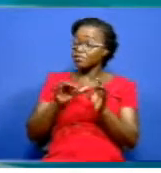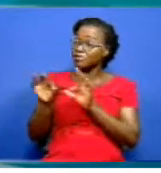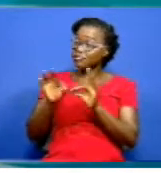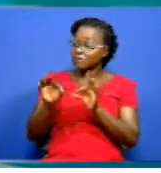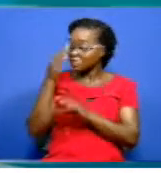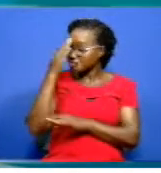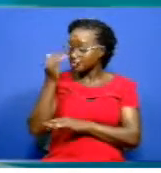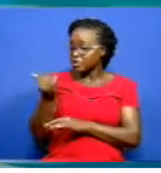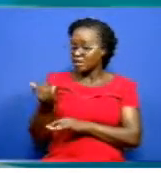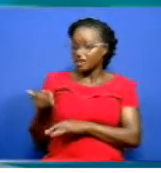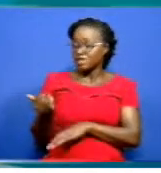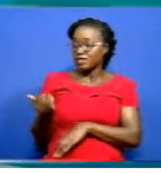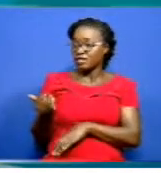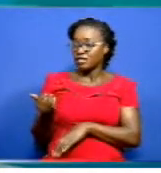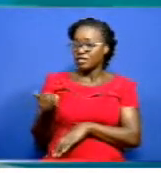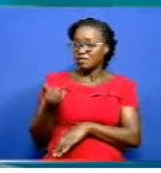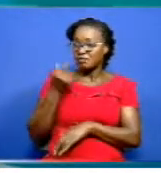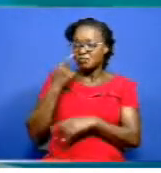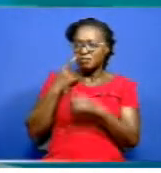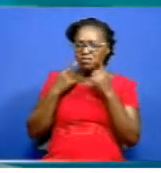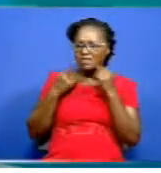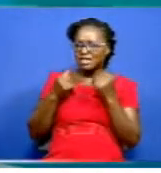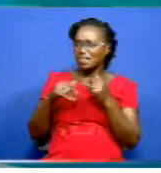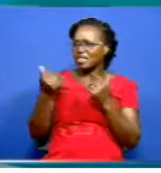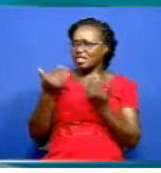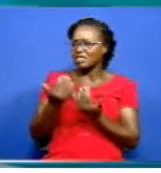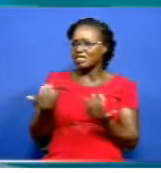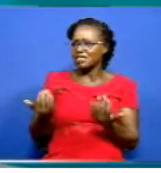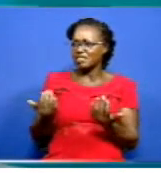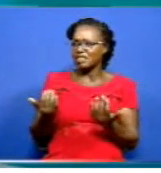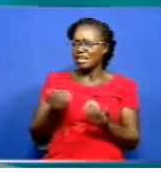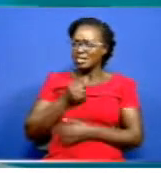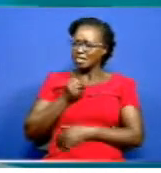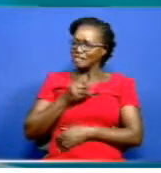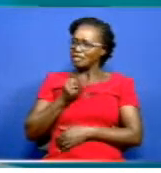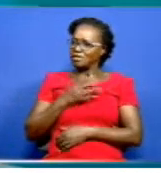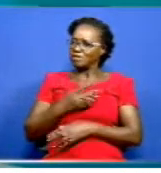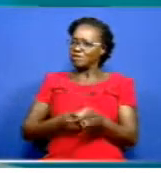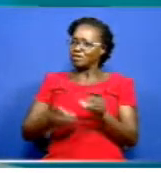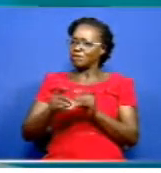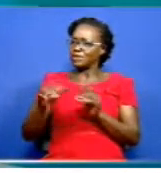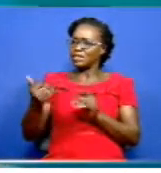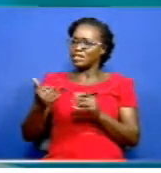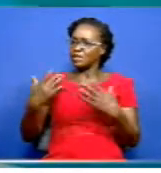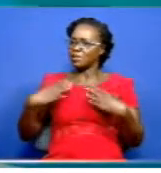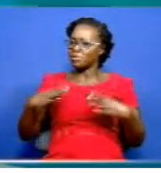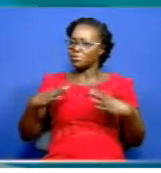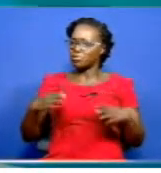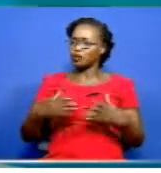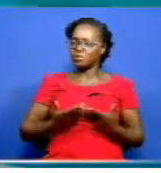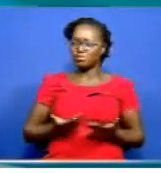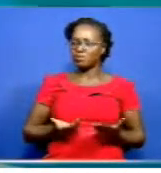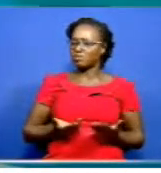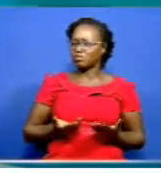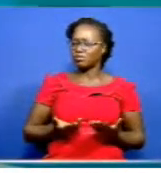nini. Analia kwa sababu ya chochote, anauoga wa kukutana na watu wengine,